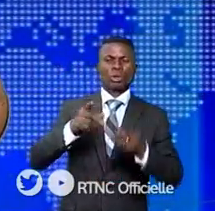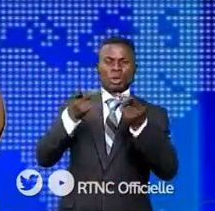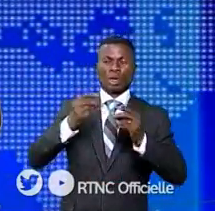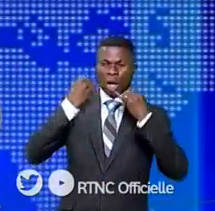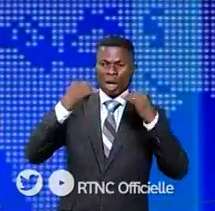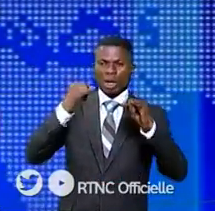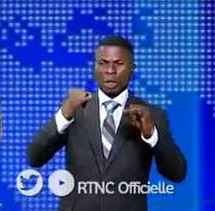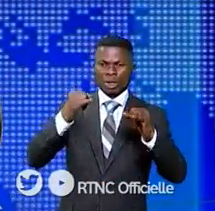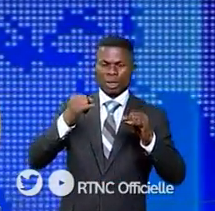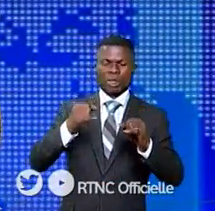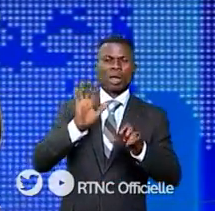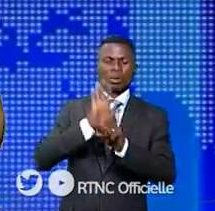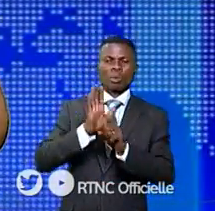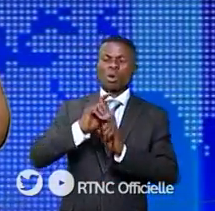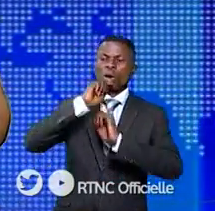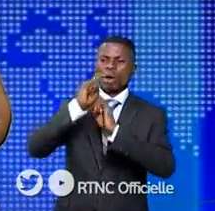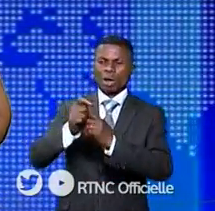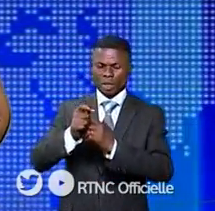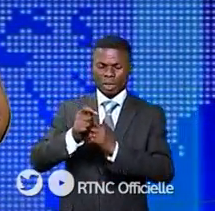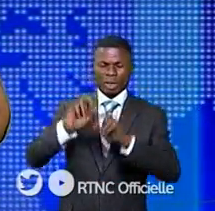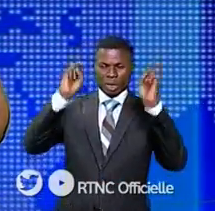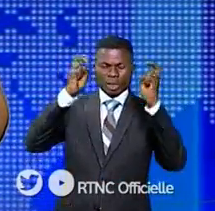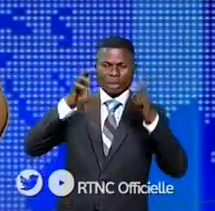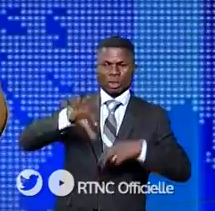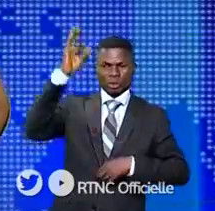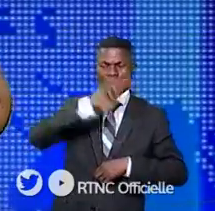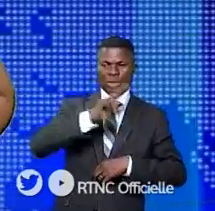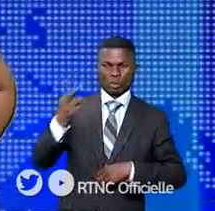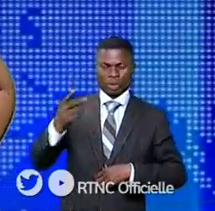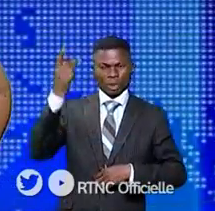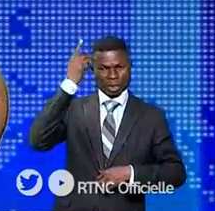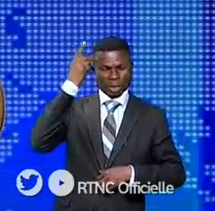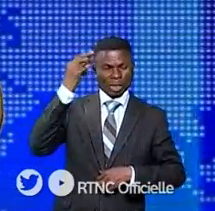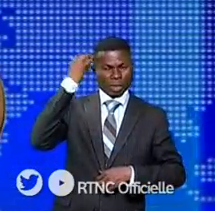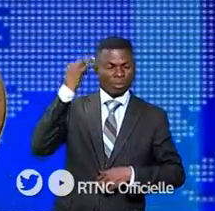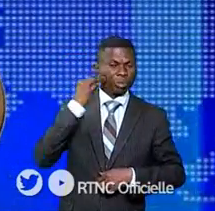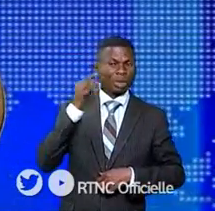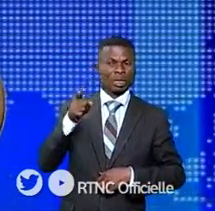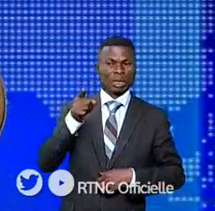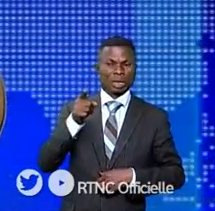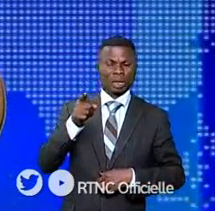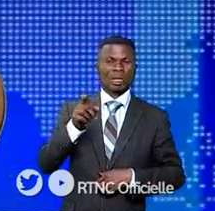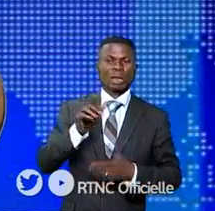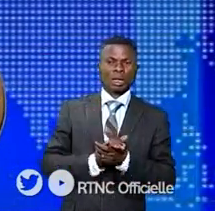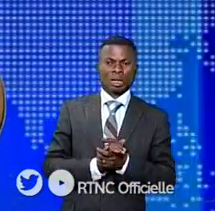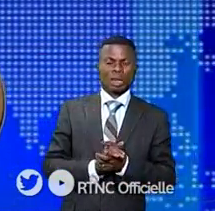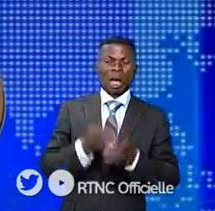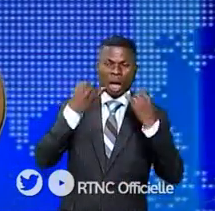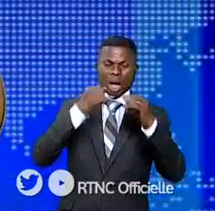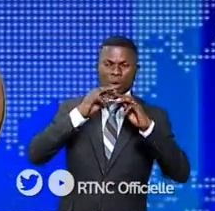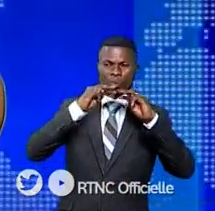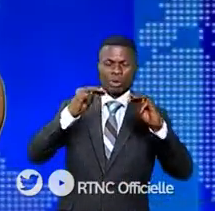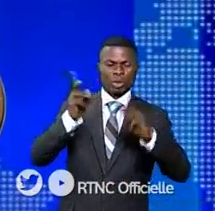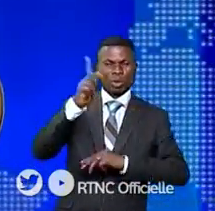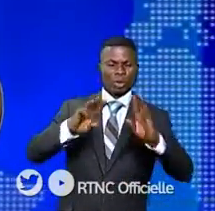Plus que du courrier, c'est le thème retenu en 2020. À Kinshasa, le ministre des Pétantik, Ekiba Samaliba, a adressé un message